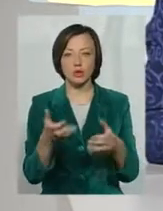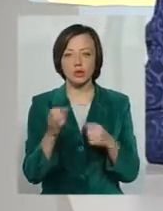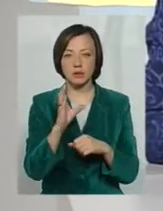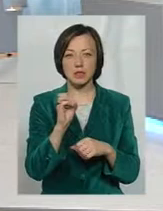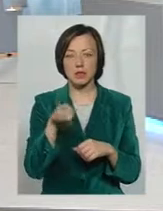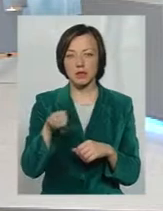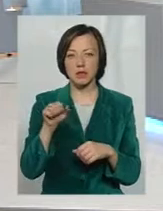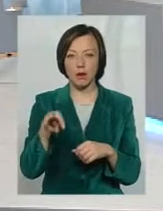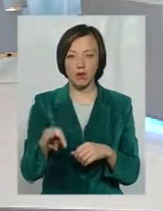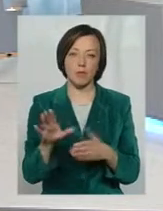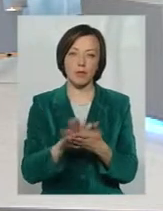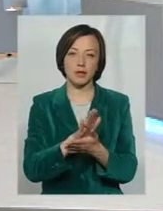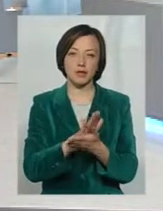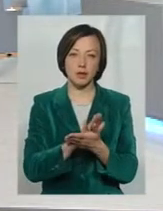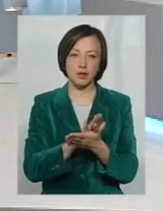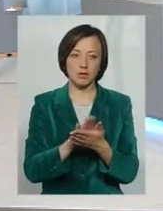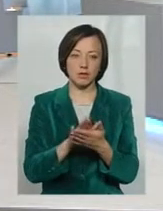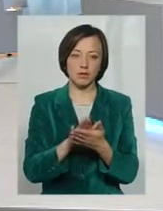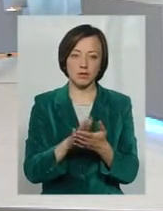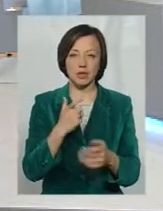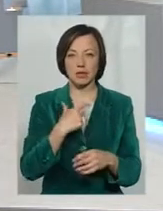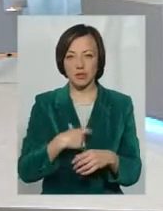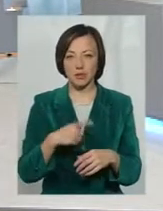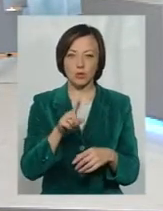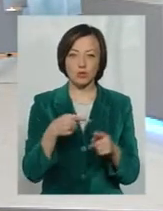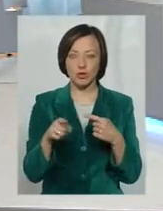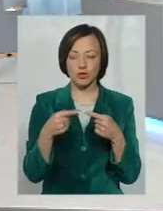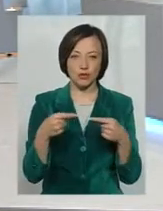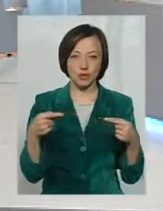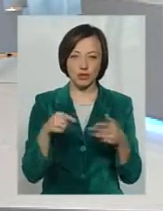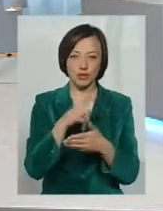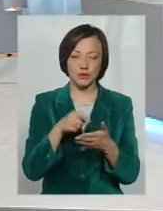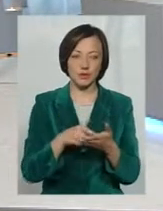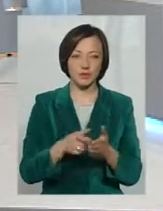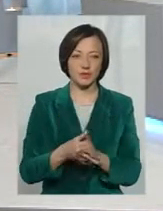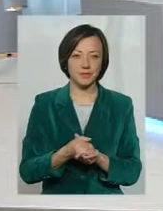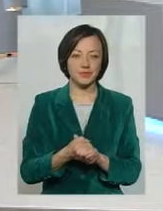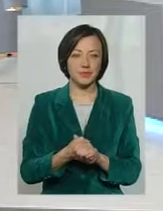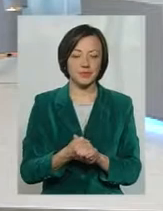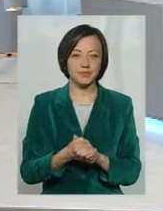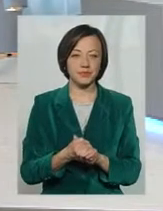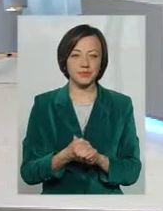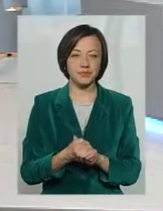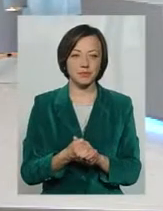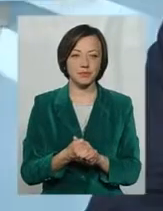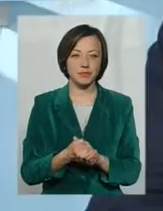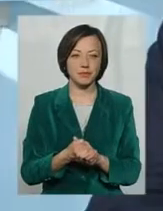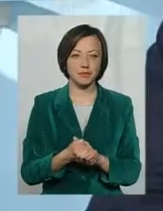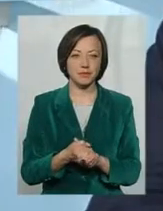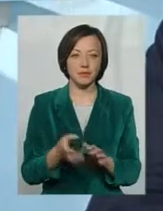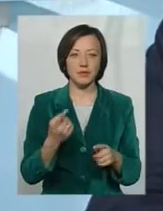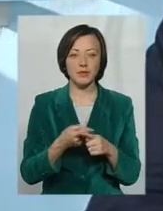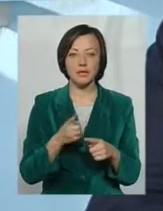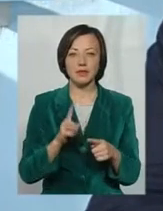Сетаму безоплатно для себе ту чи іншу річ, чи власне, той чи інший об'єкт? Це для нас дуже